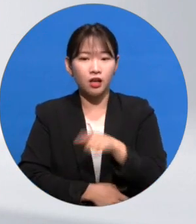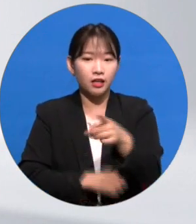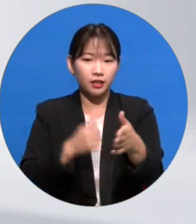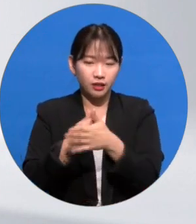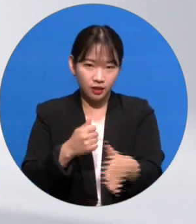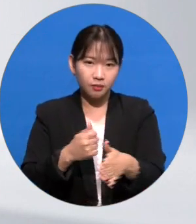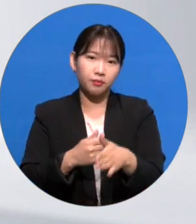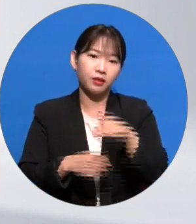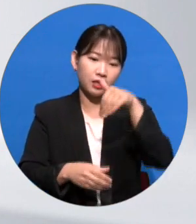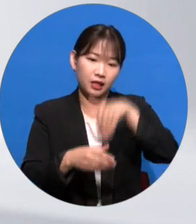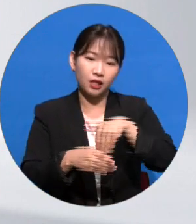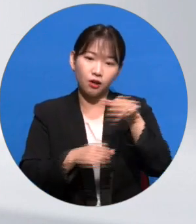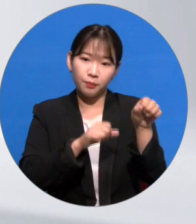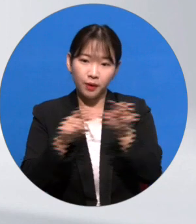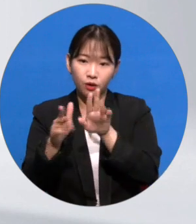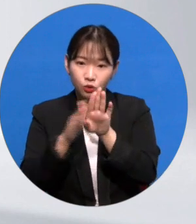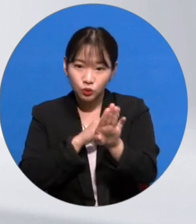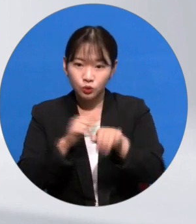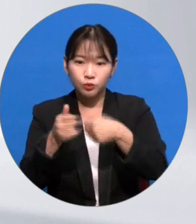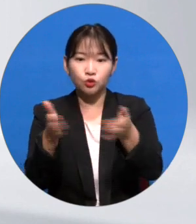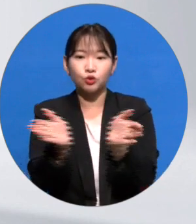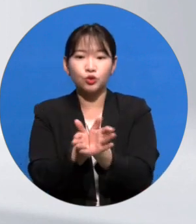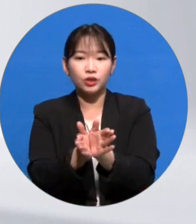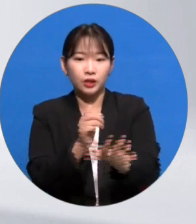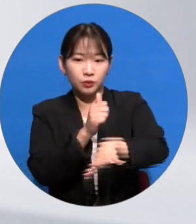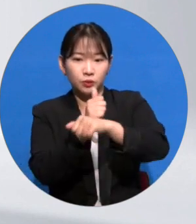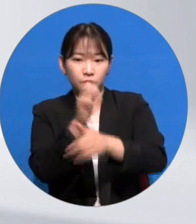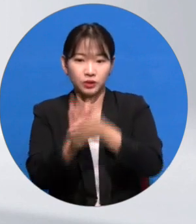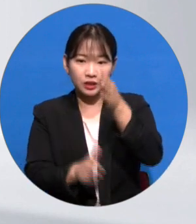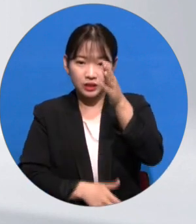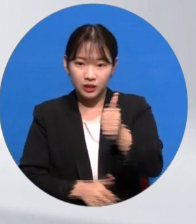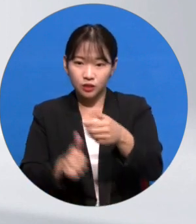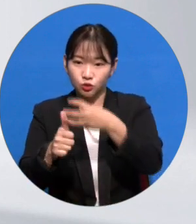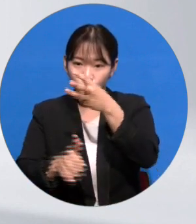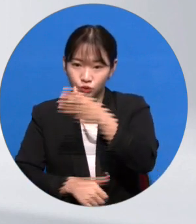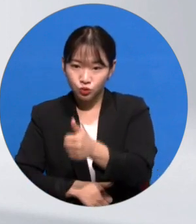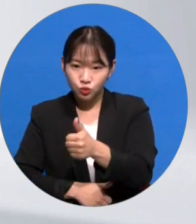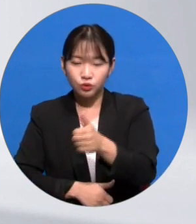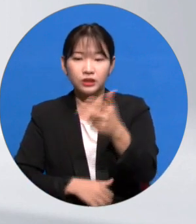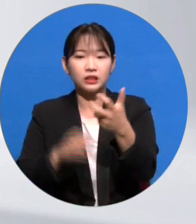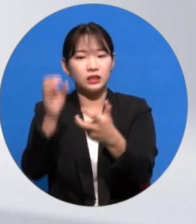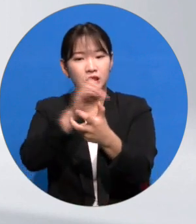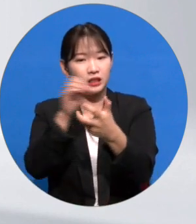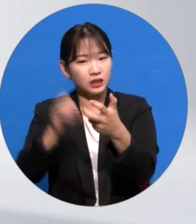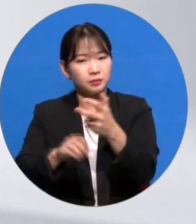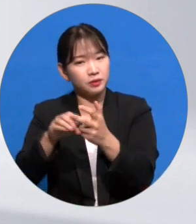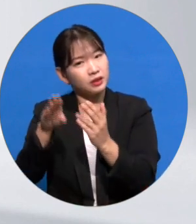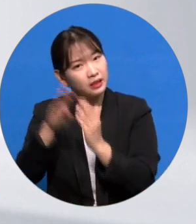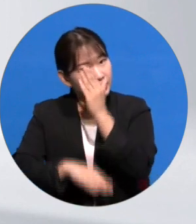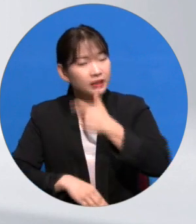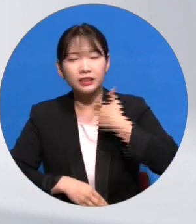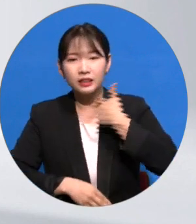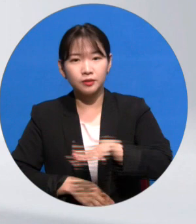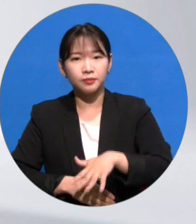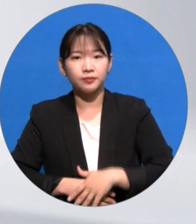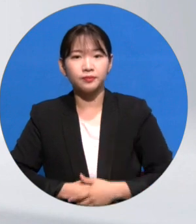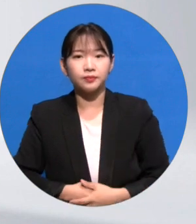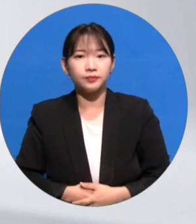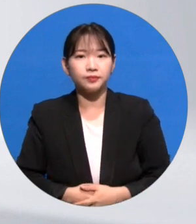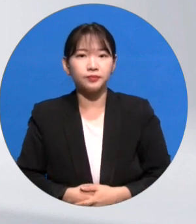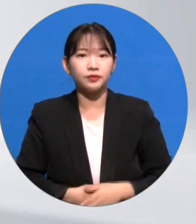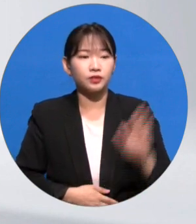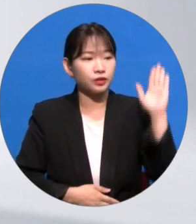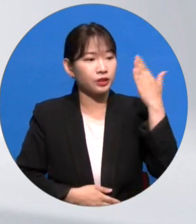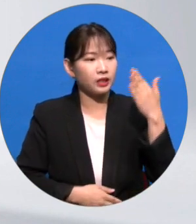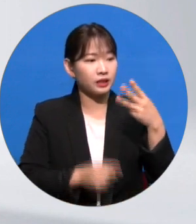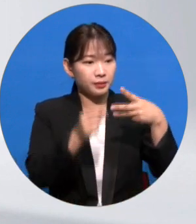때문에 선거 직후 민주당 소속 시장 군수는 전체의 70%를 넘긴 적이 없습니다.